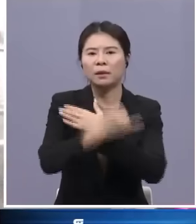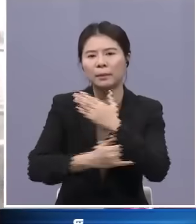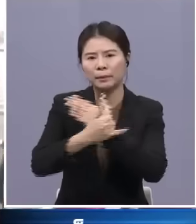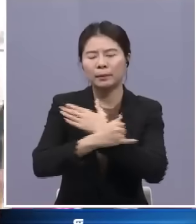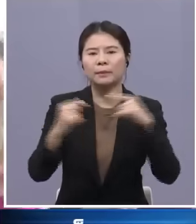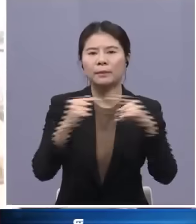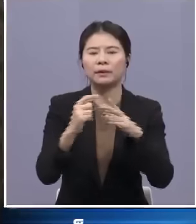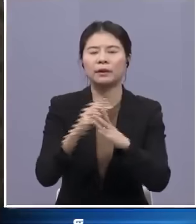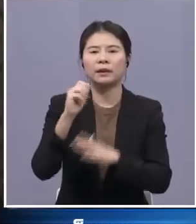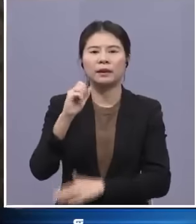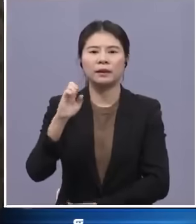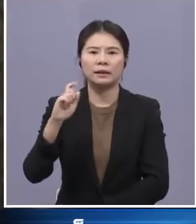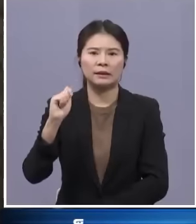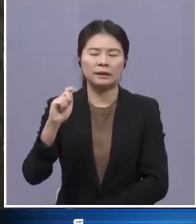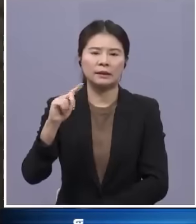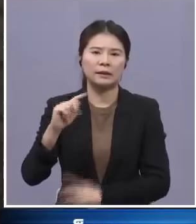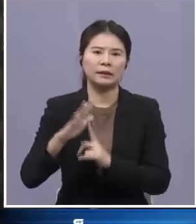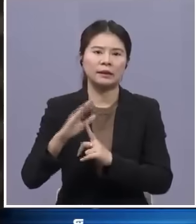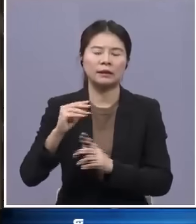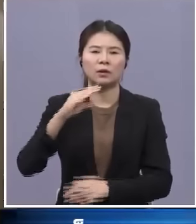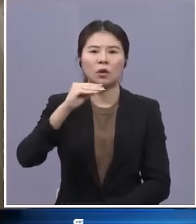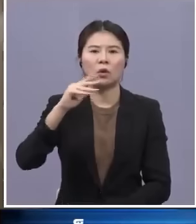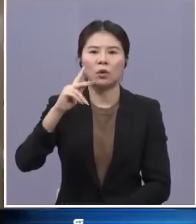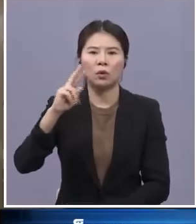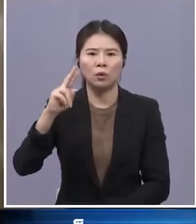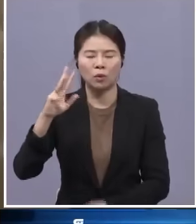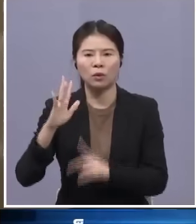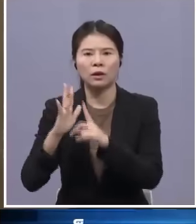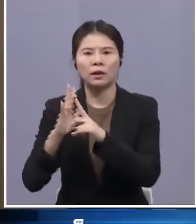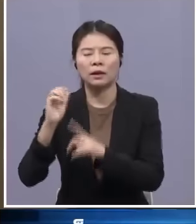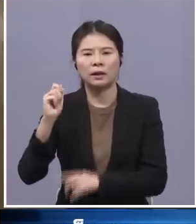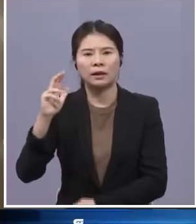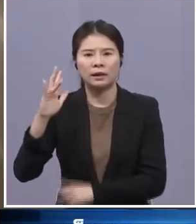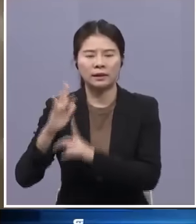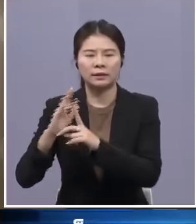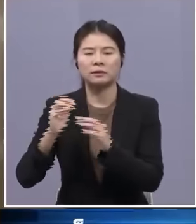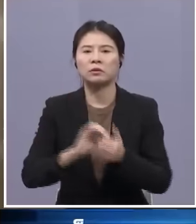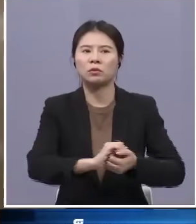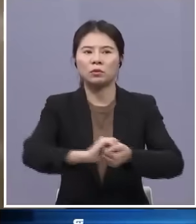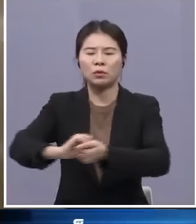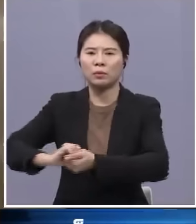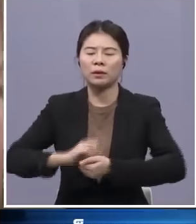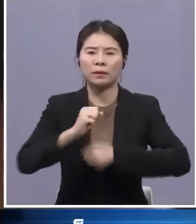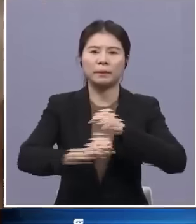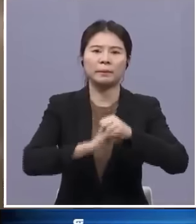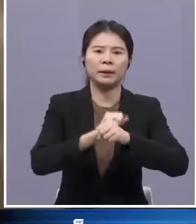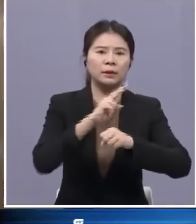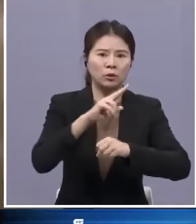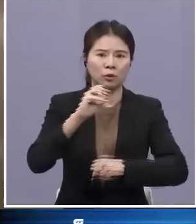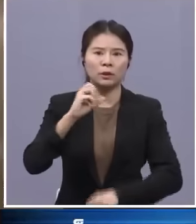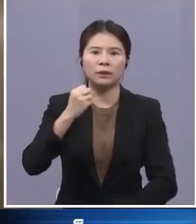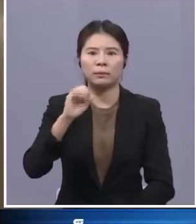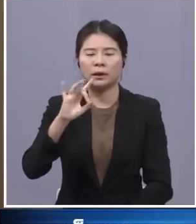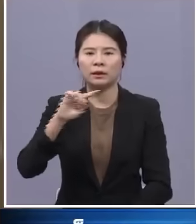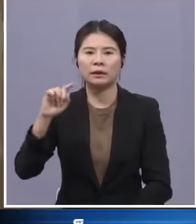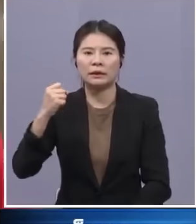ในแถบอิตาลีรวมถึงโครเอเชียและเซอร์เบียตั้งแต่ปี2018จนถึง2019แล้วเขาบอกว่าเป็นส่วนหนึ่งของนโยบ